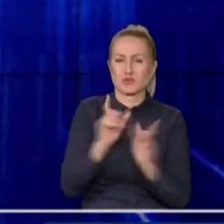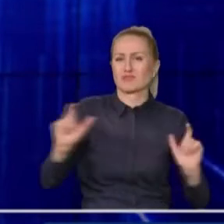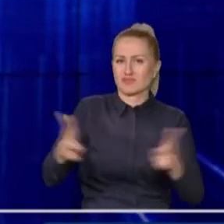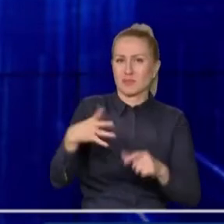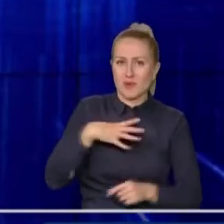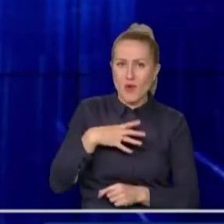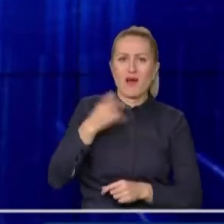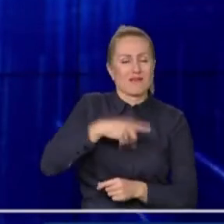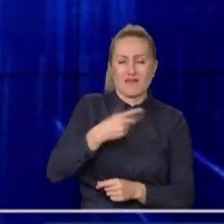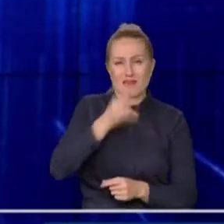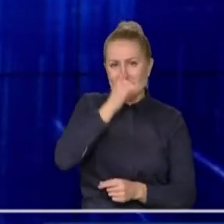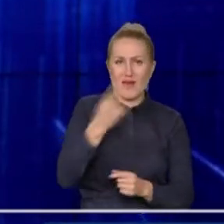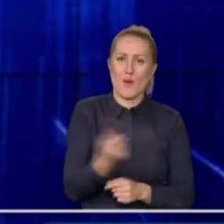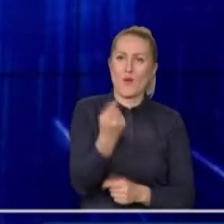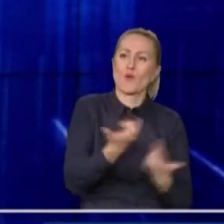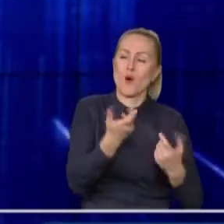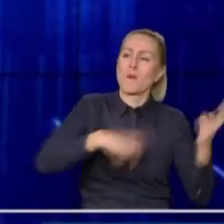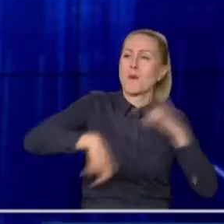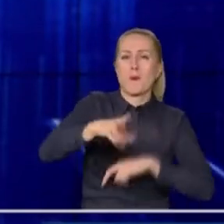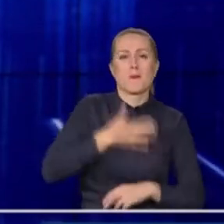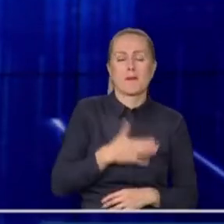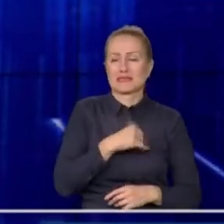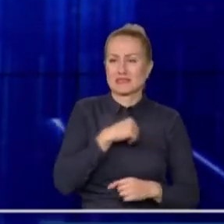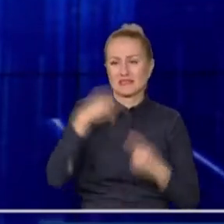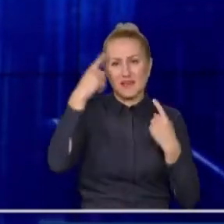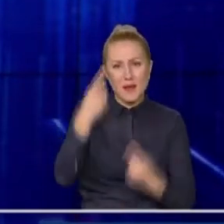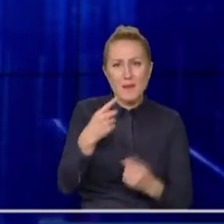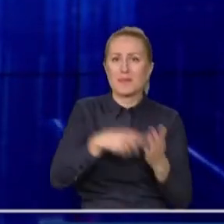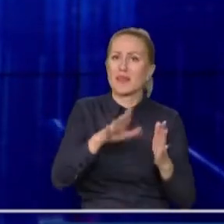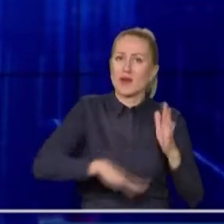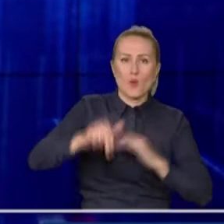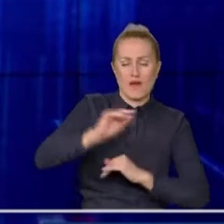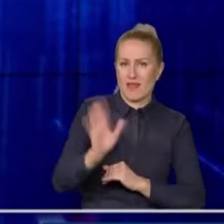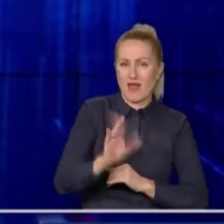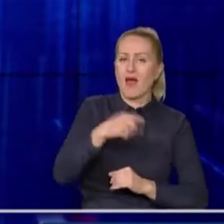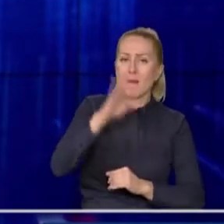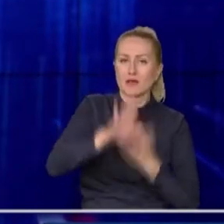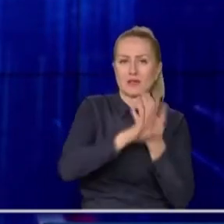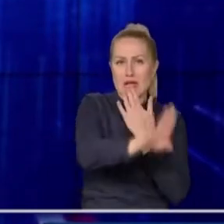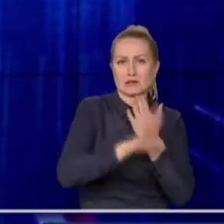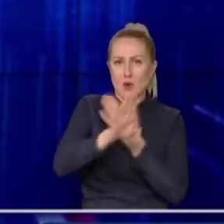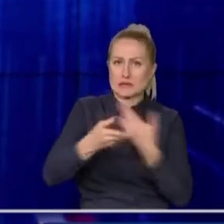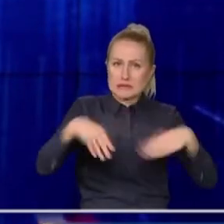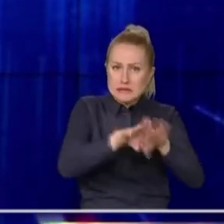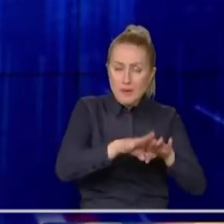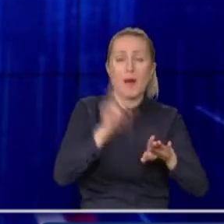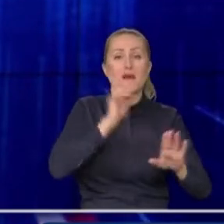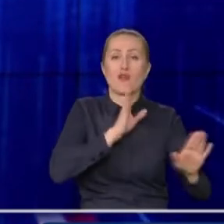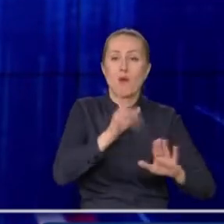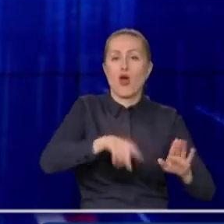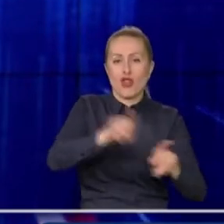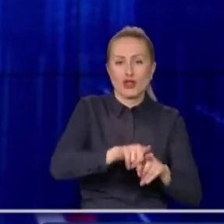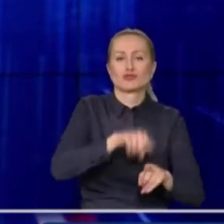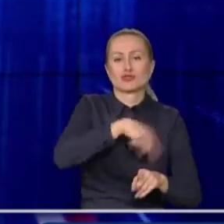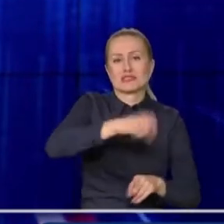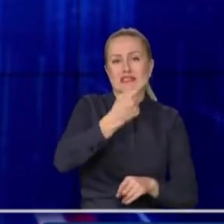nie poruszają się swobodnie po terenie naszego kraju, po terenie Unii Europejskiej, będą izolowani, a zapewne również zainteresuje się nimi